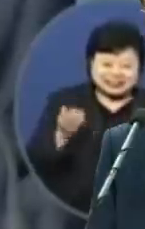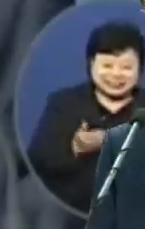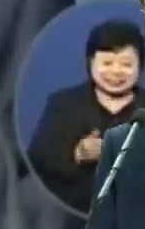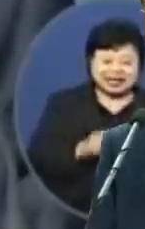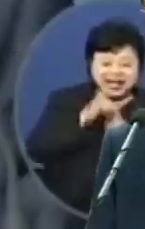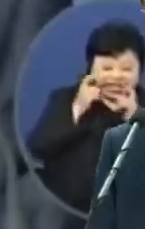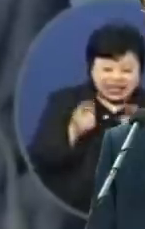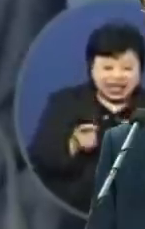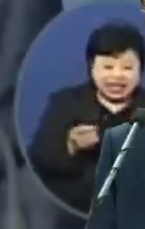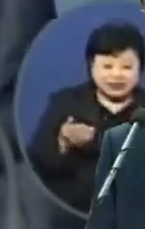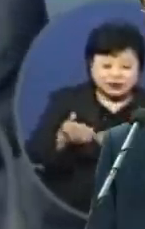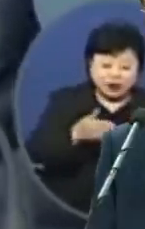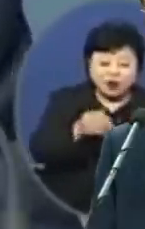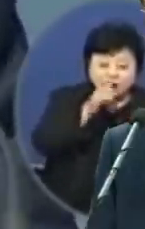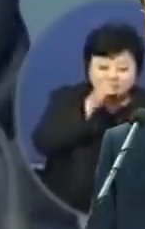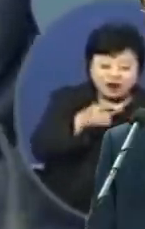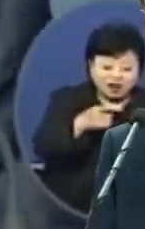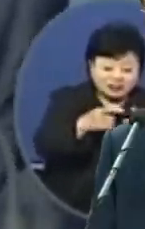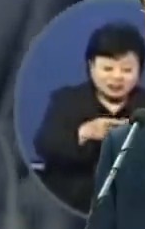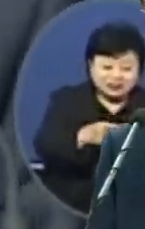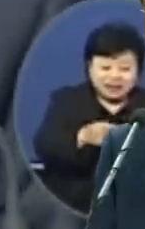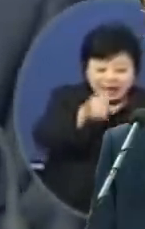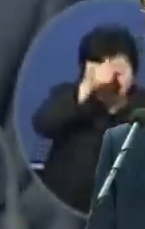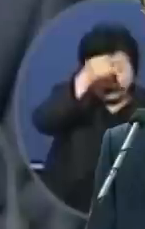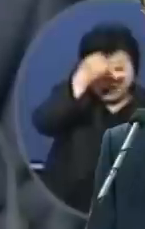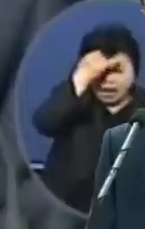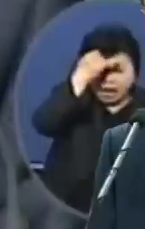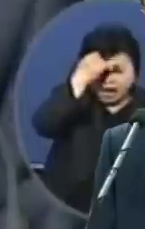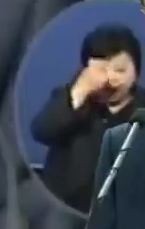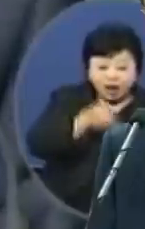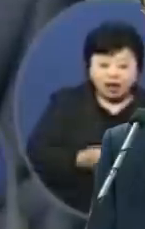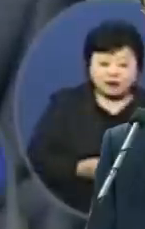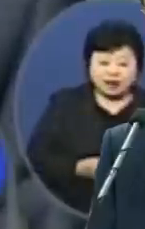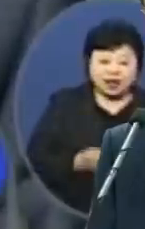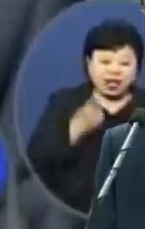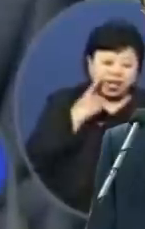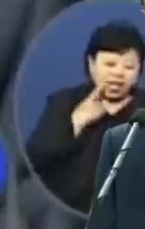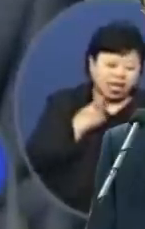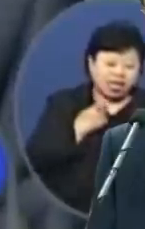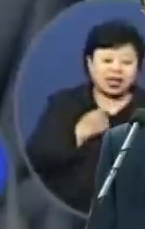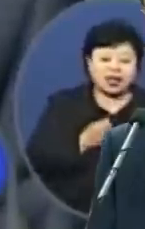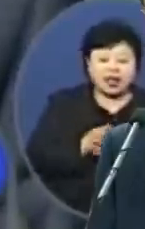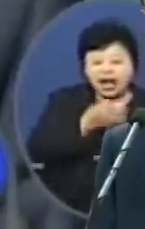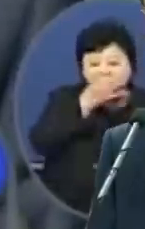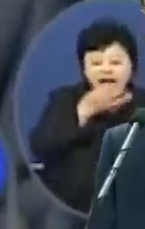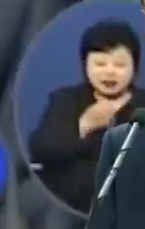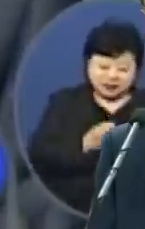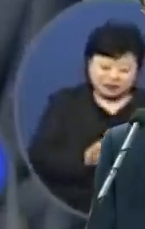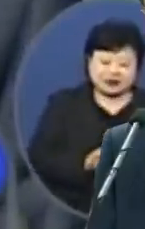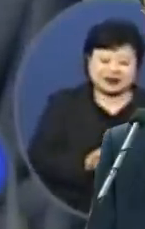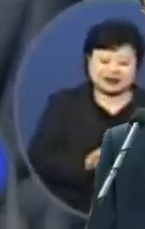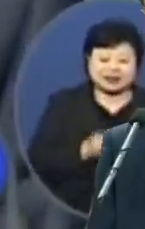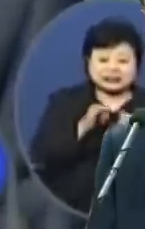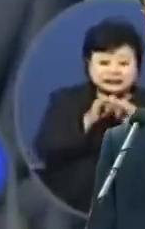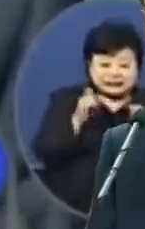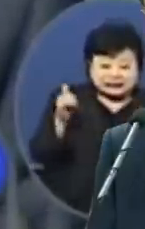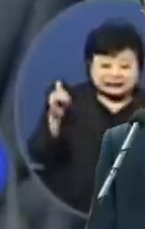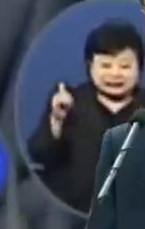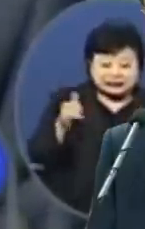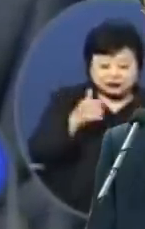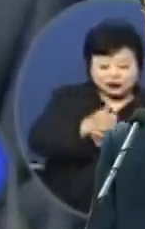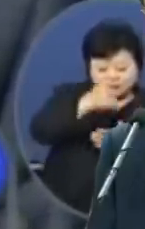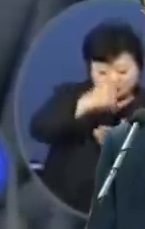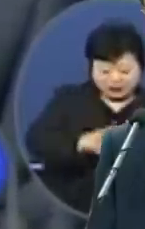그런 체험을 많이 했을 것입니다. 첫째로 아담과 하와의 탐심과 욕심으로 말미암아 우리 인류가